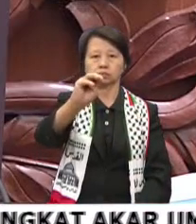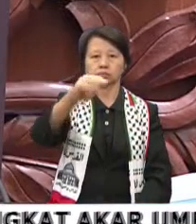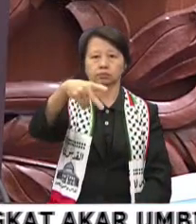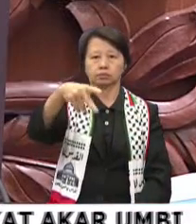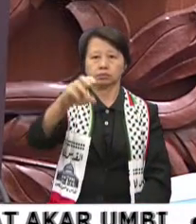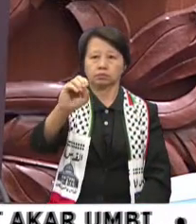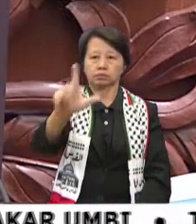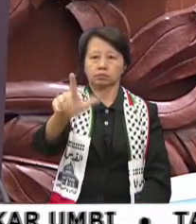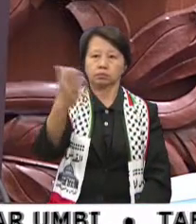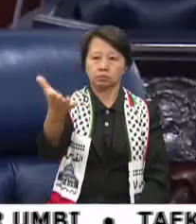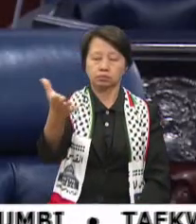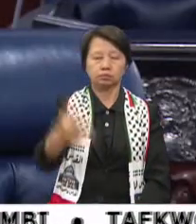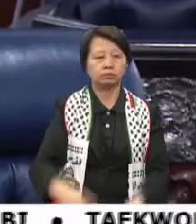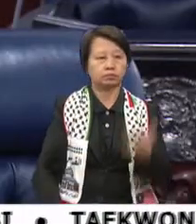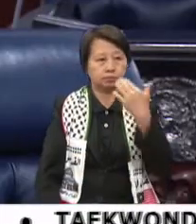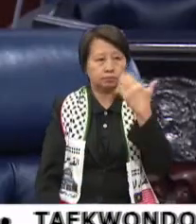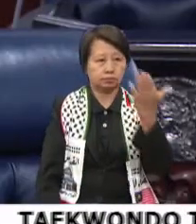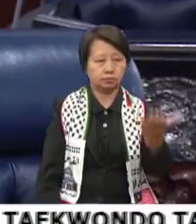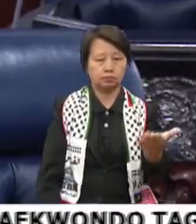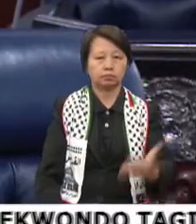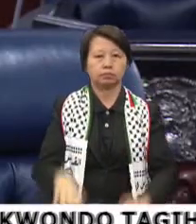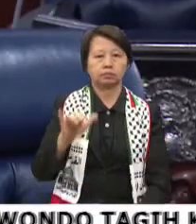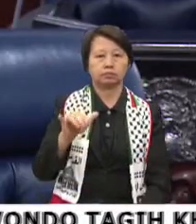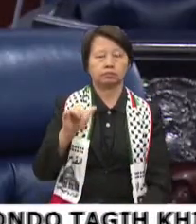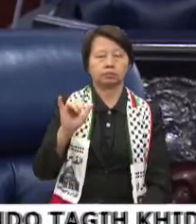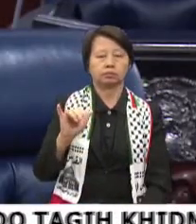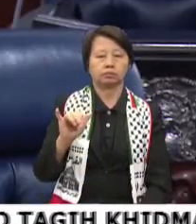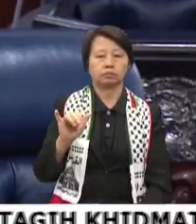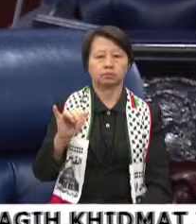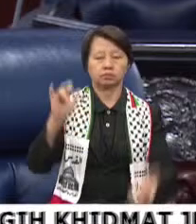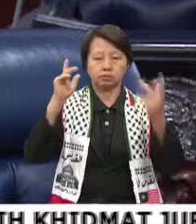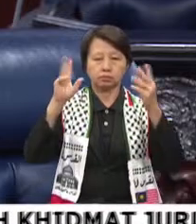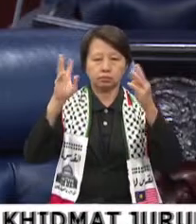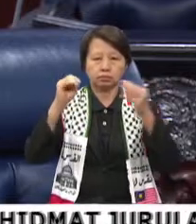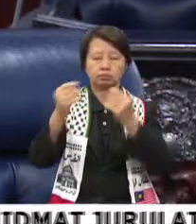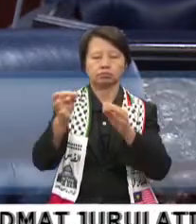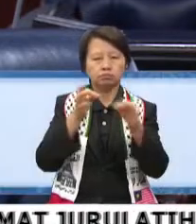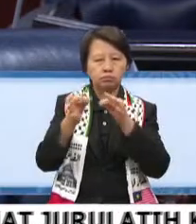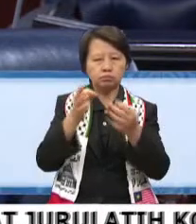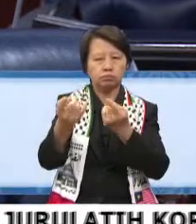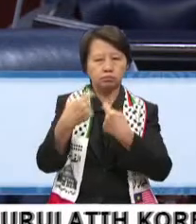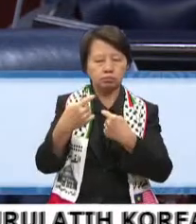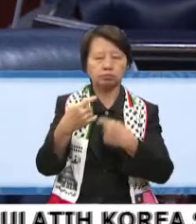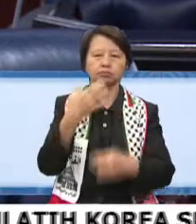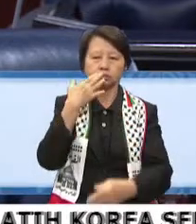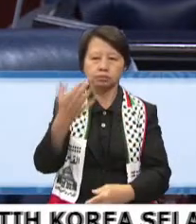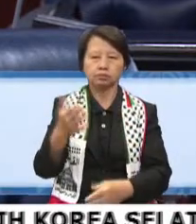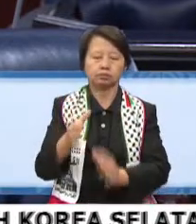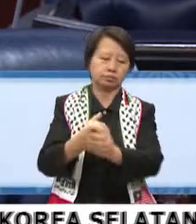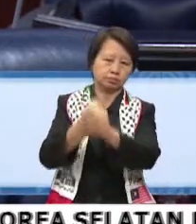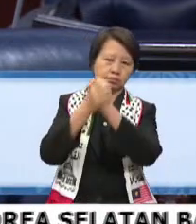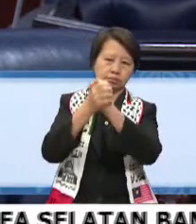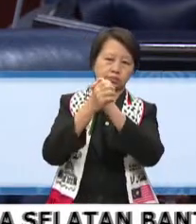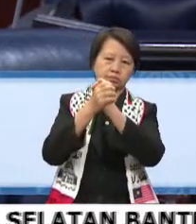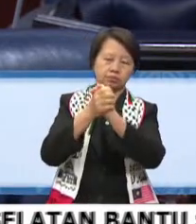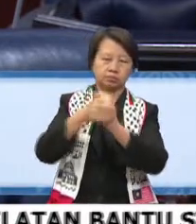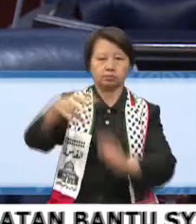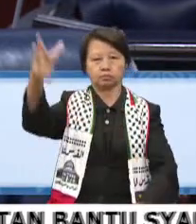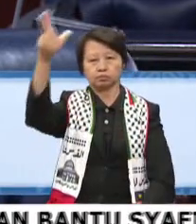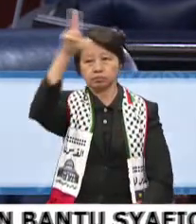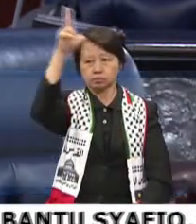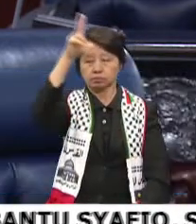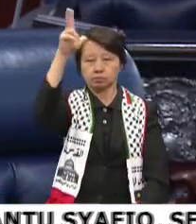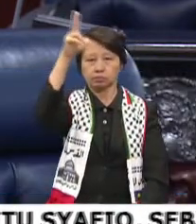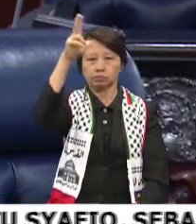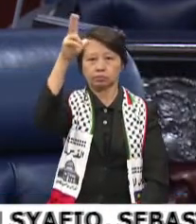jemputjempul terima kasih yangm per menteri atas penjelasan sebentar tadi tahniah ya kepada pihak